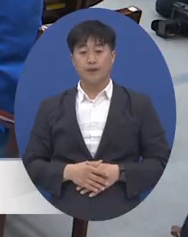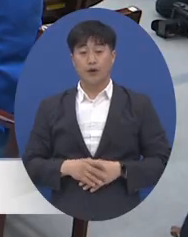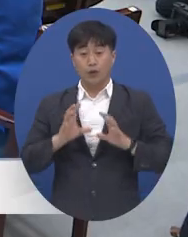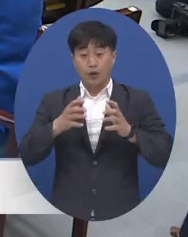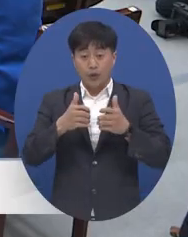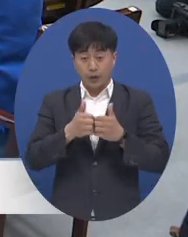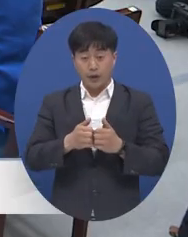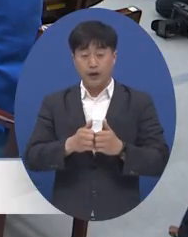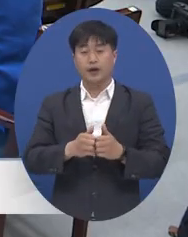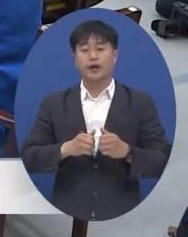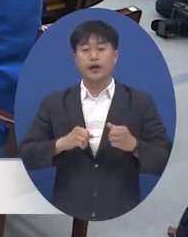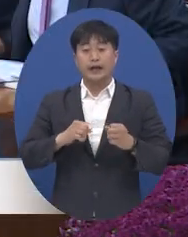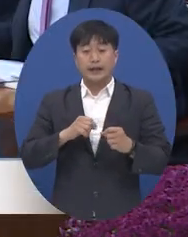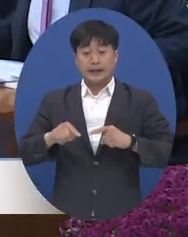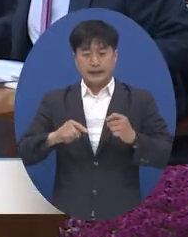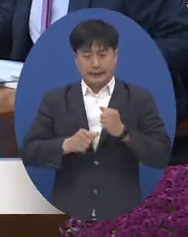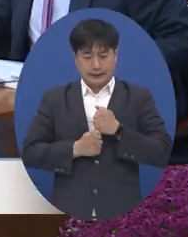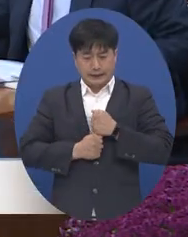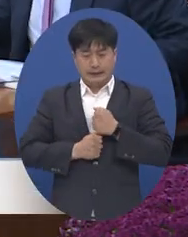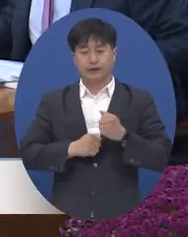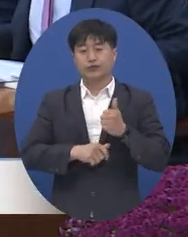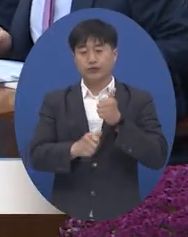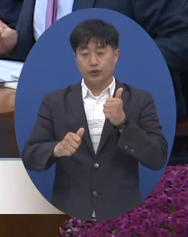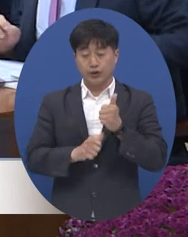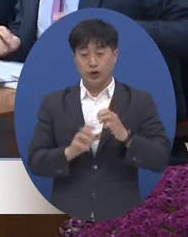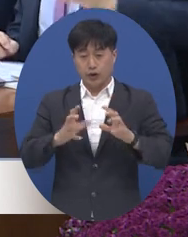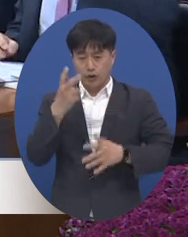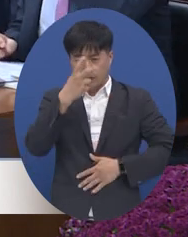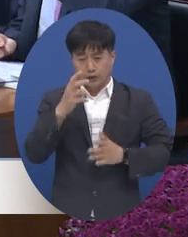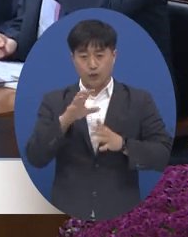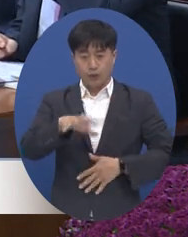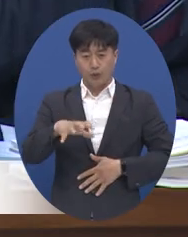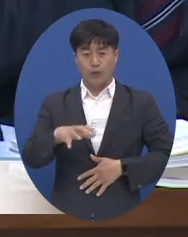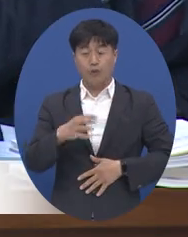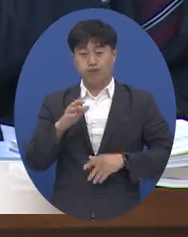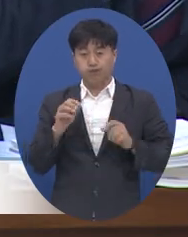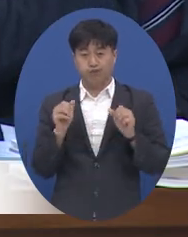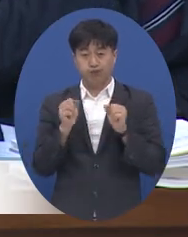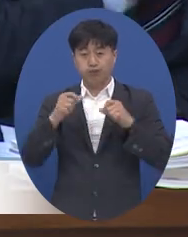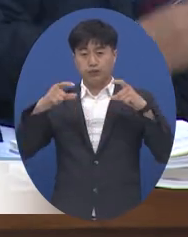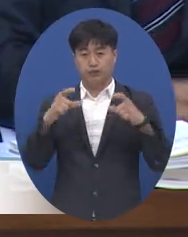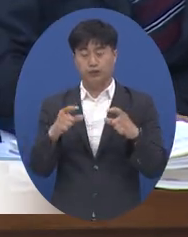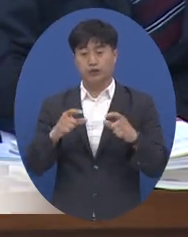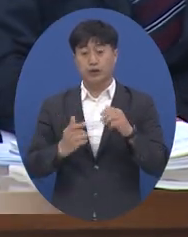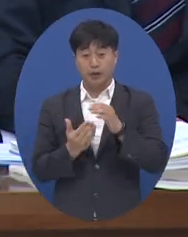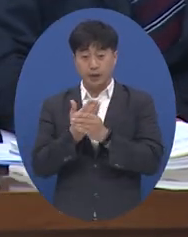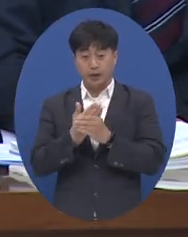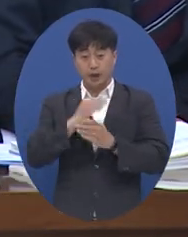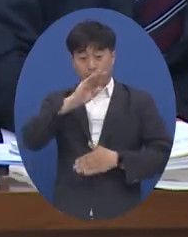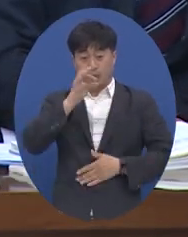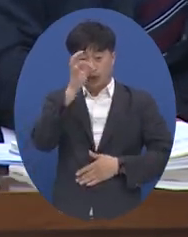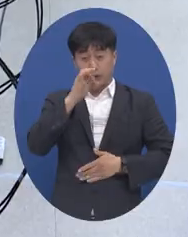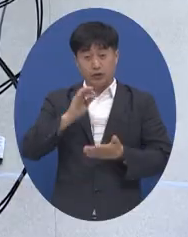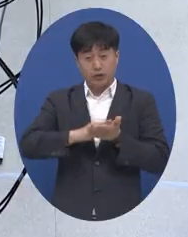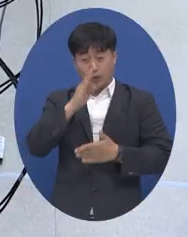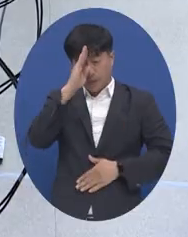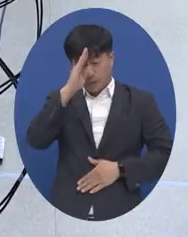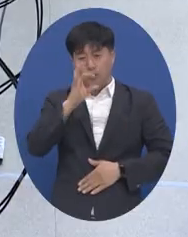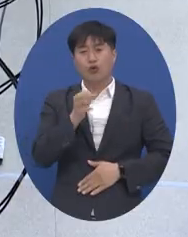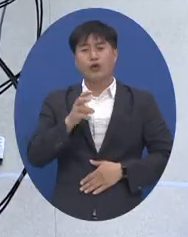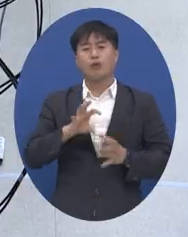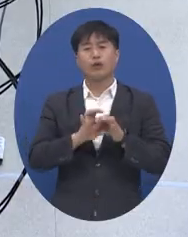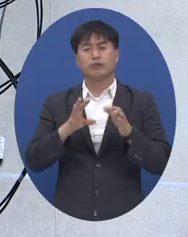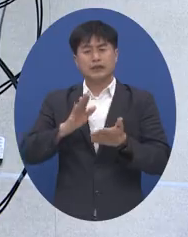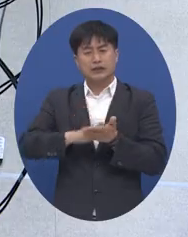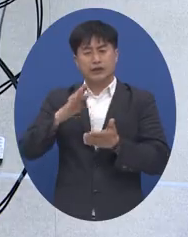국회 행정안전위원회 경우도 국정감사 현장 경기 북부 지역에서 발생한 아프리카 되지 열병이 여아를 떠라 가장 많은 것임을